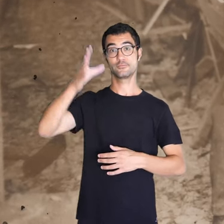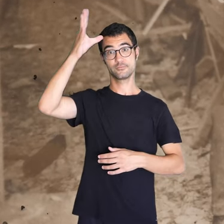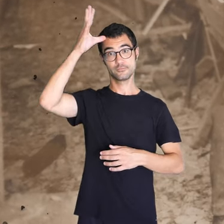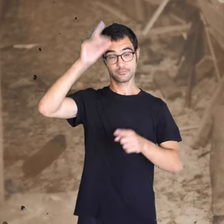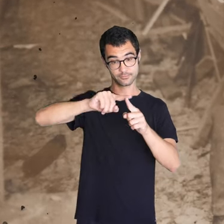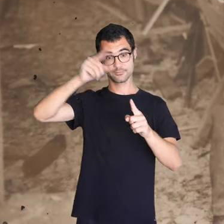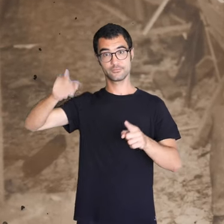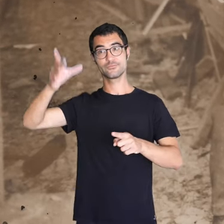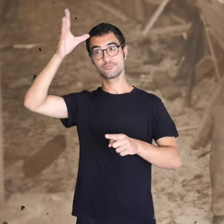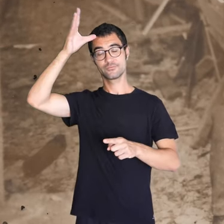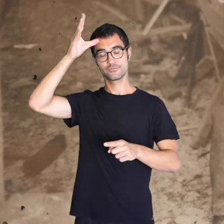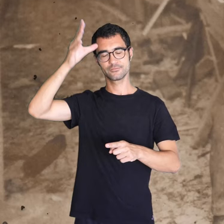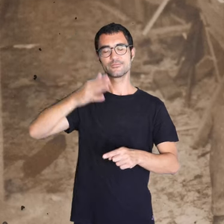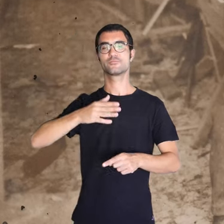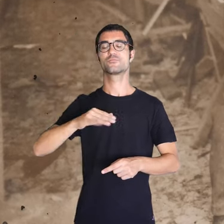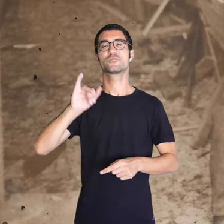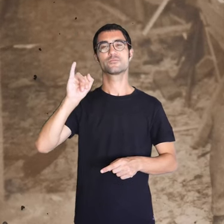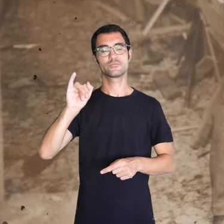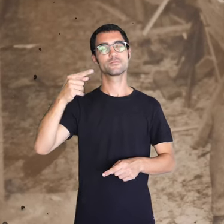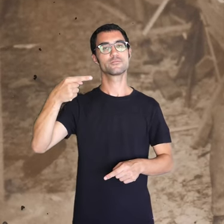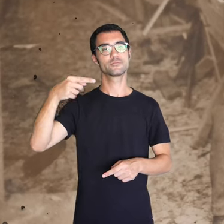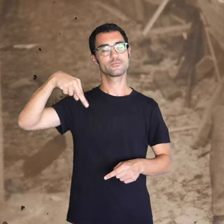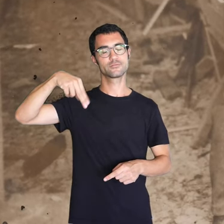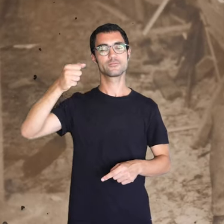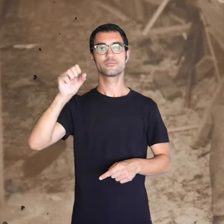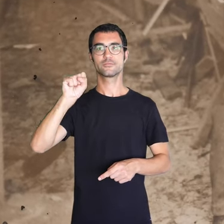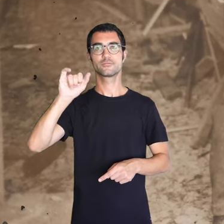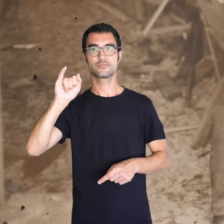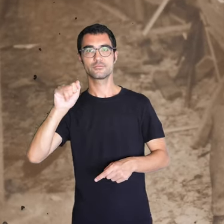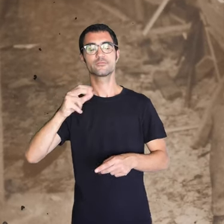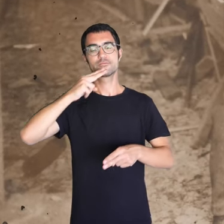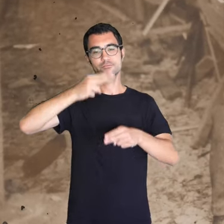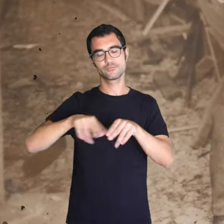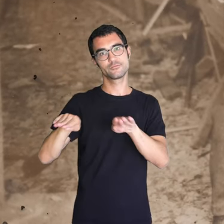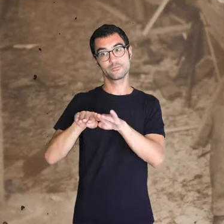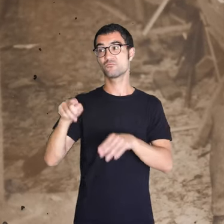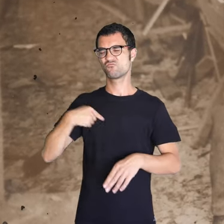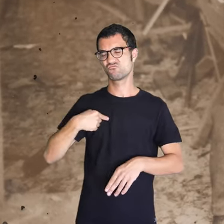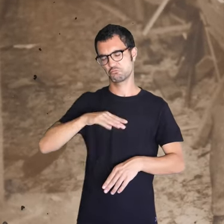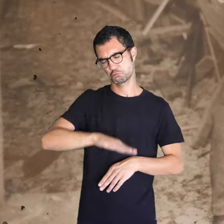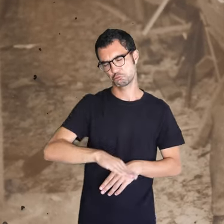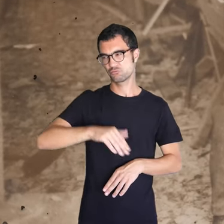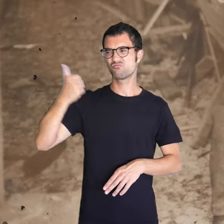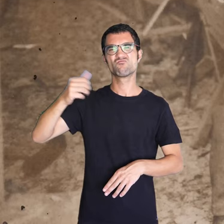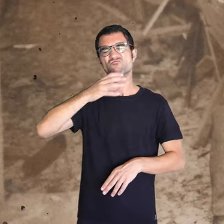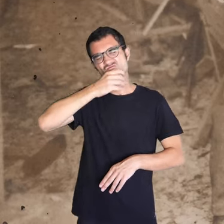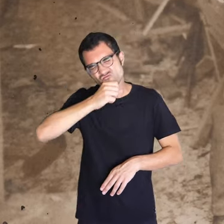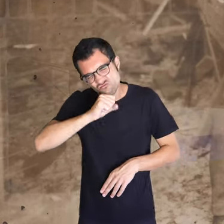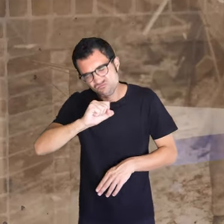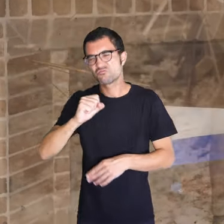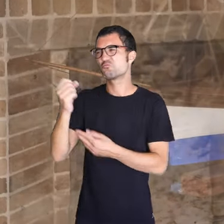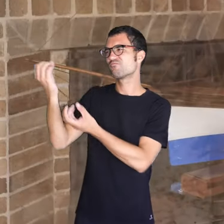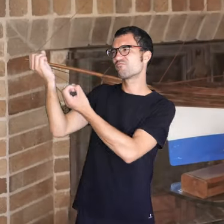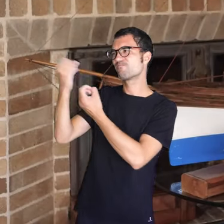Ignasi, també, i era bastant, ja tenia bastanta edat quan jo era nin, no vaig